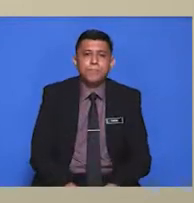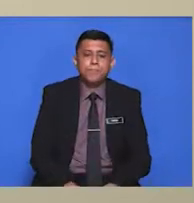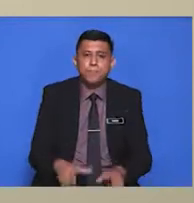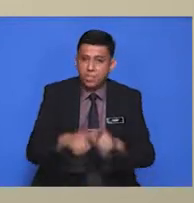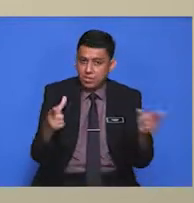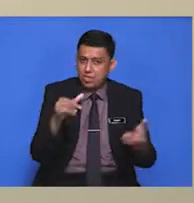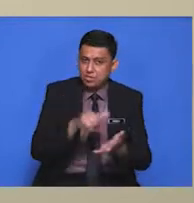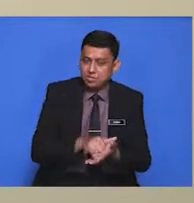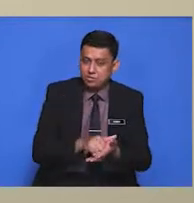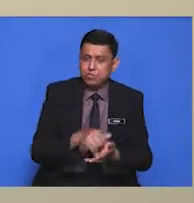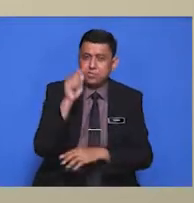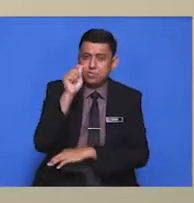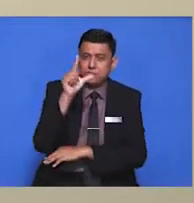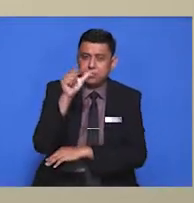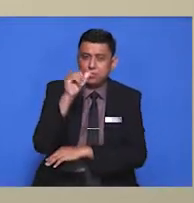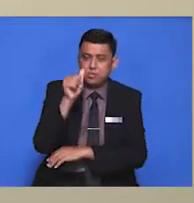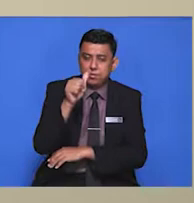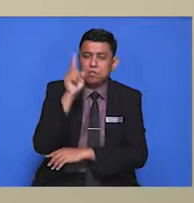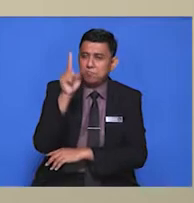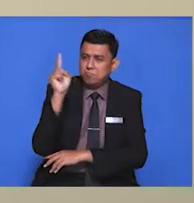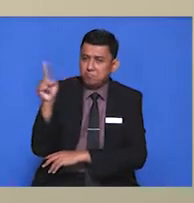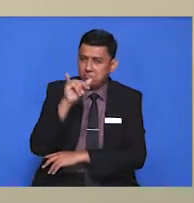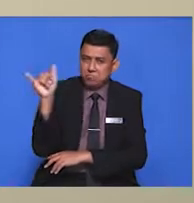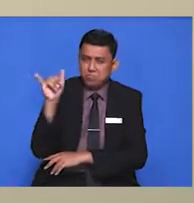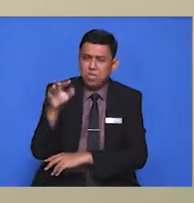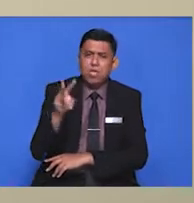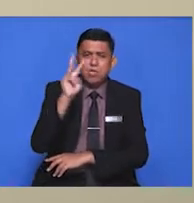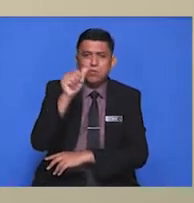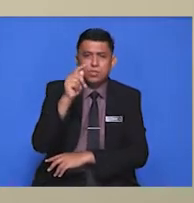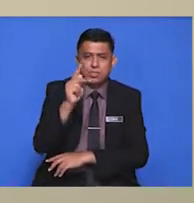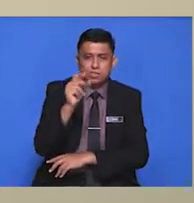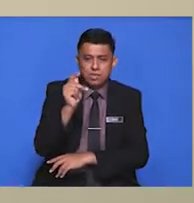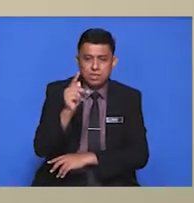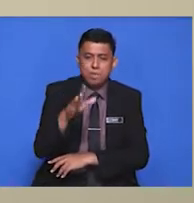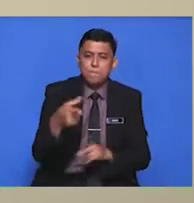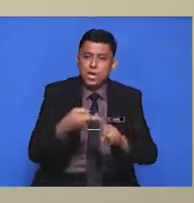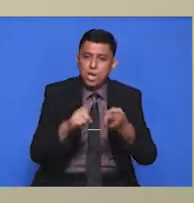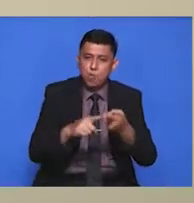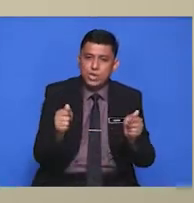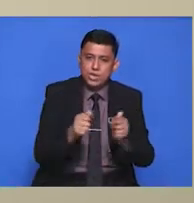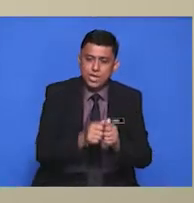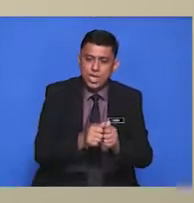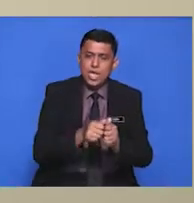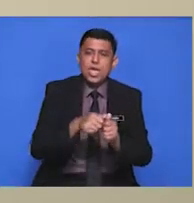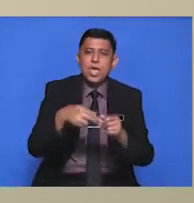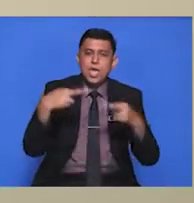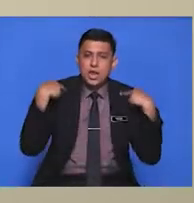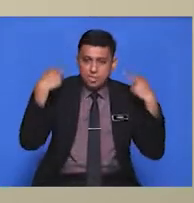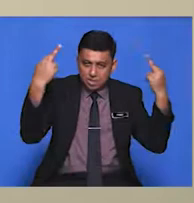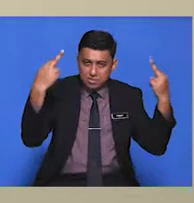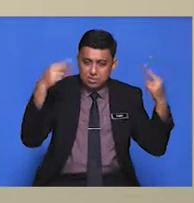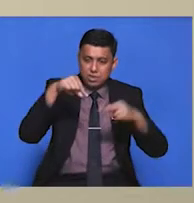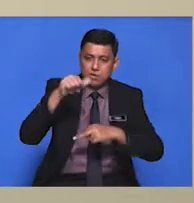Selain itu, Talia juga merupakan satu-satunya watak yang bersahabat dengan raksasa kot-kot. Hubungan